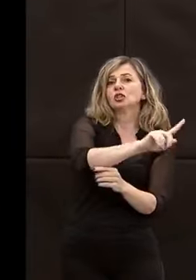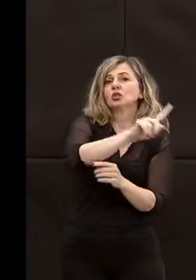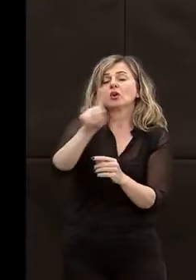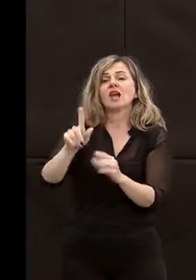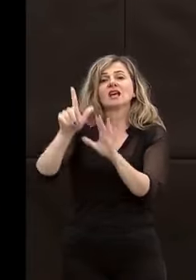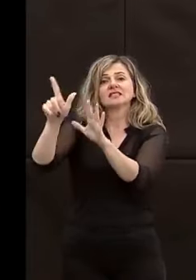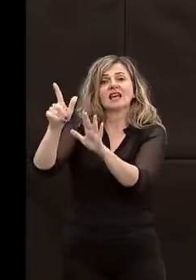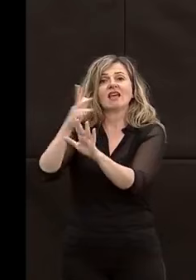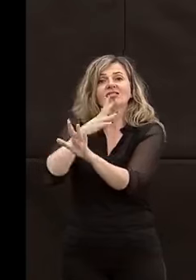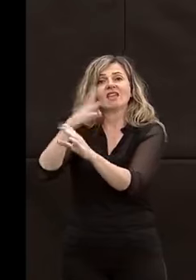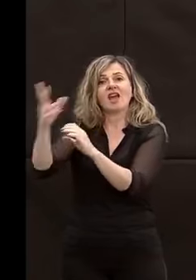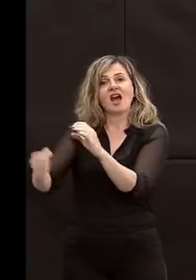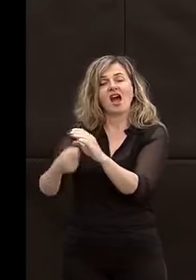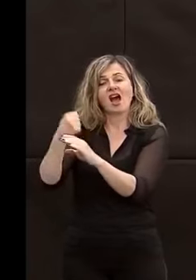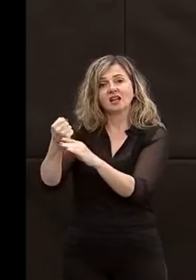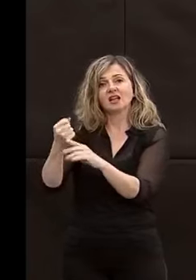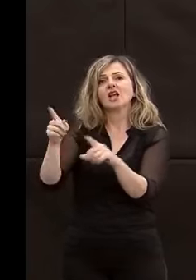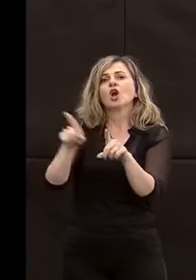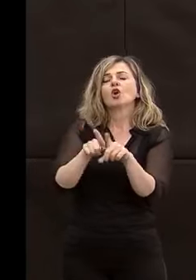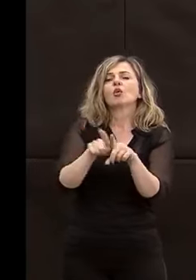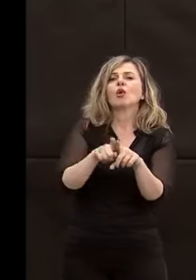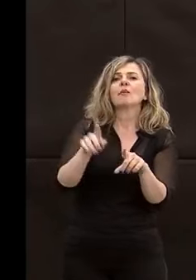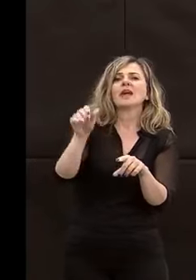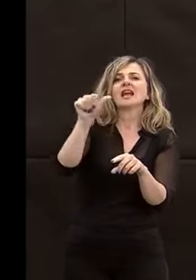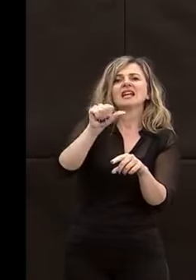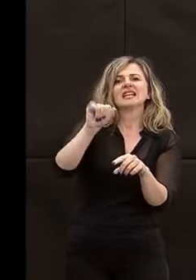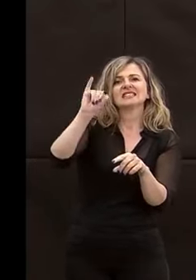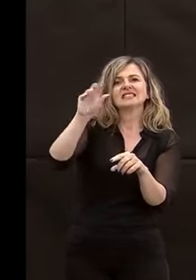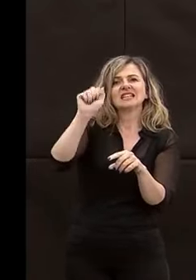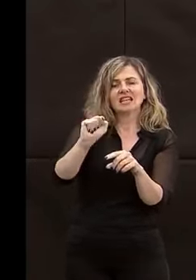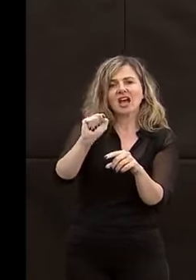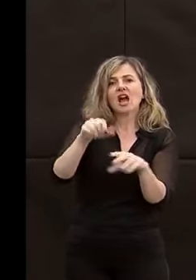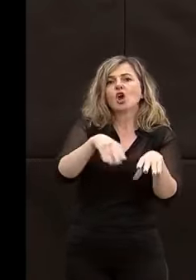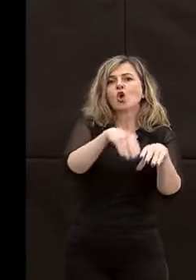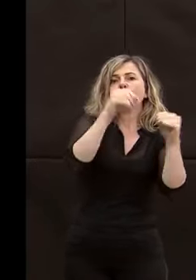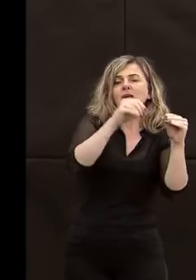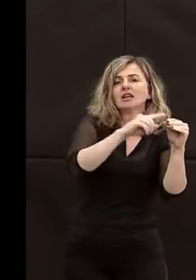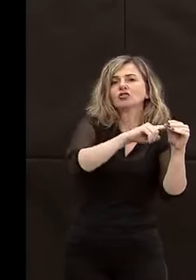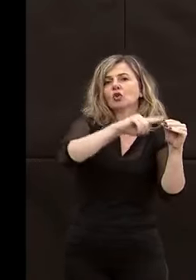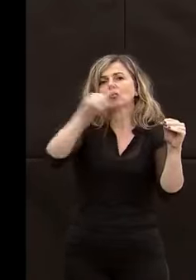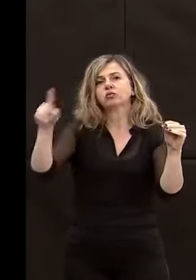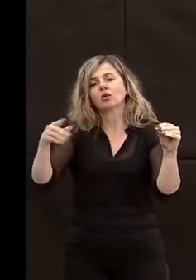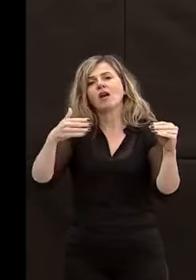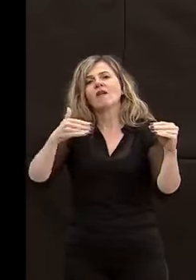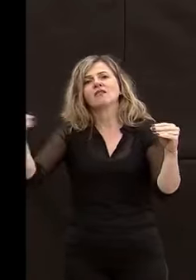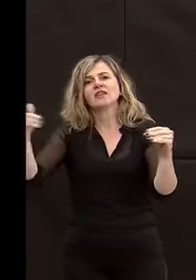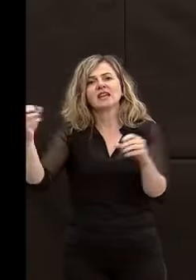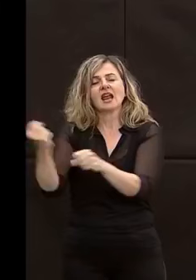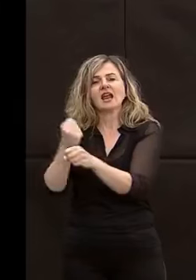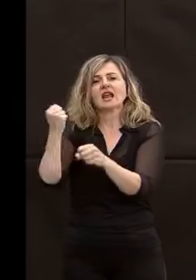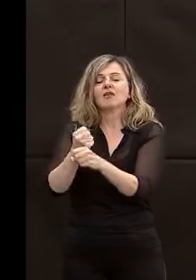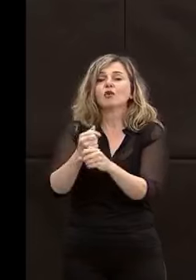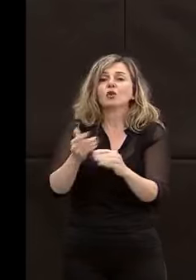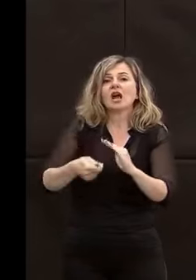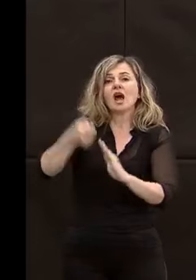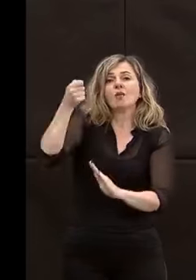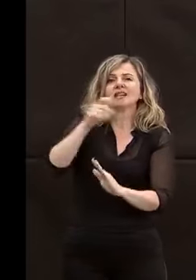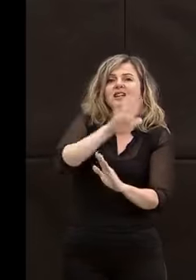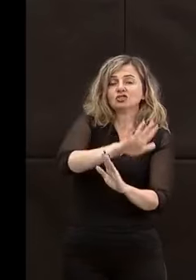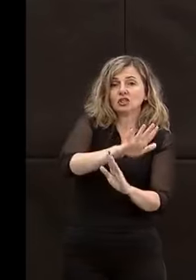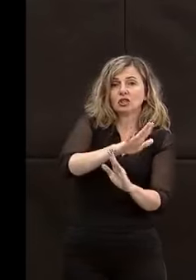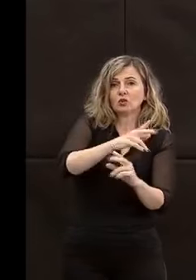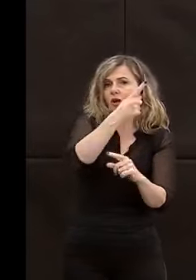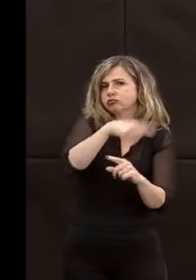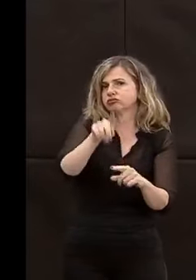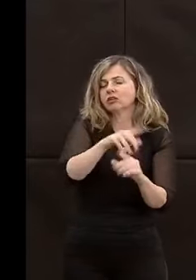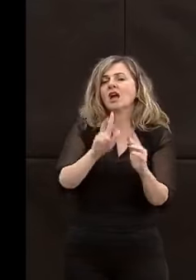come per la scia e l'inizio e la fine dei lavori tutti portati da 5 a 7 anni viceversa